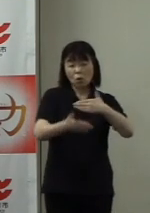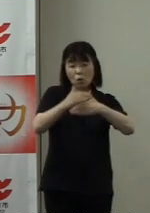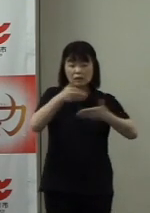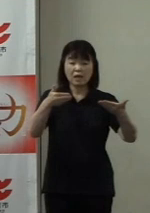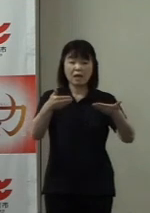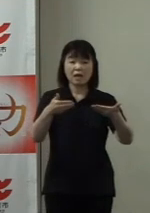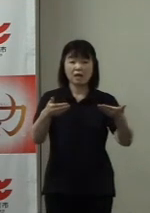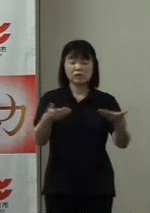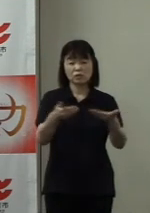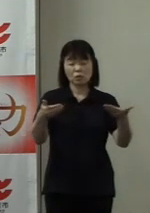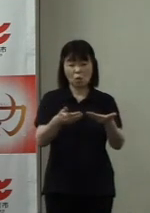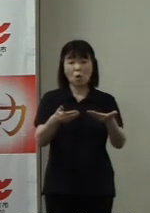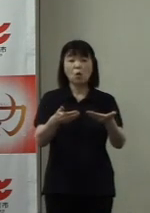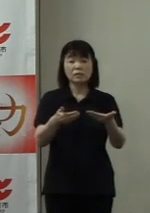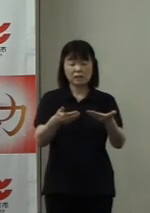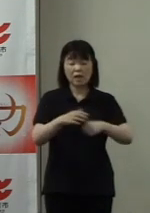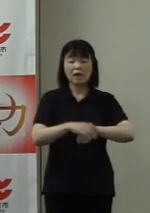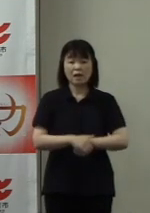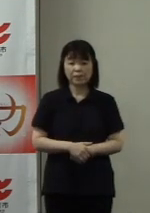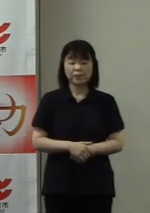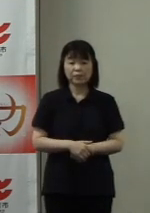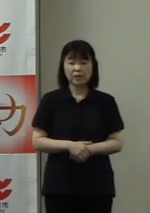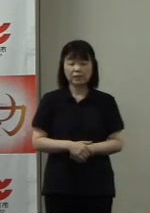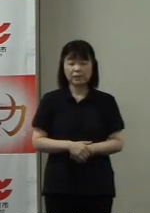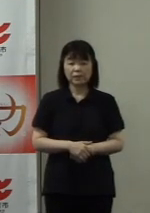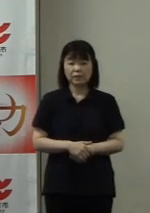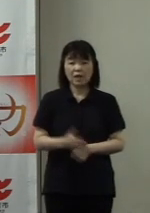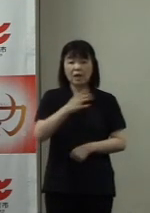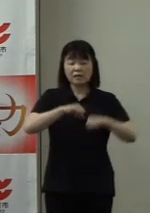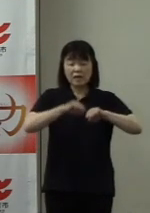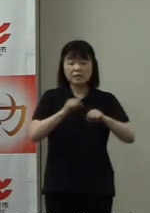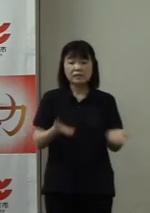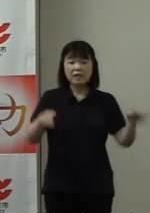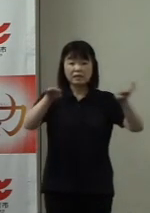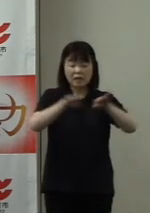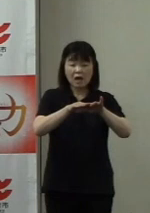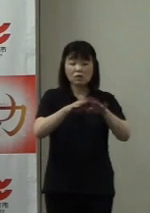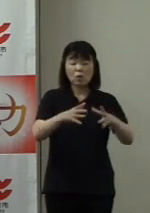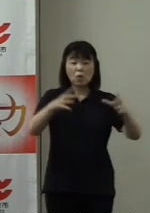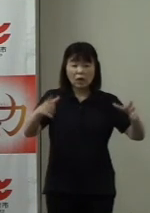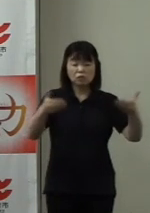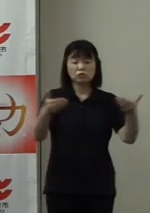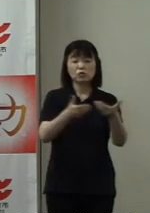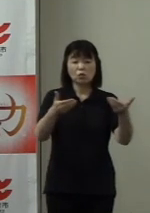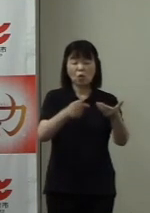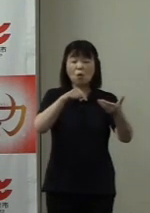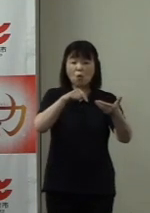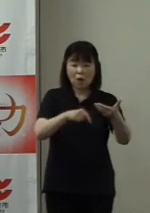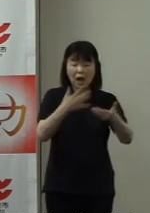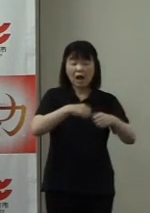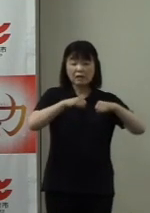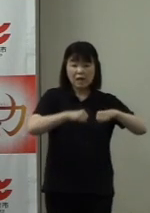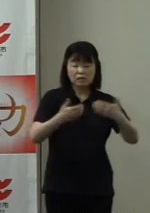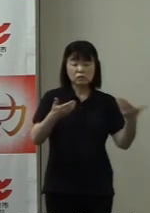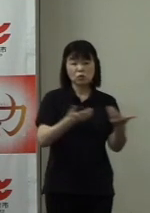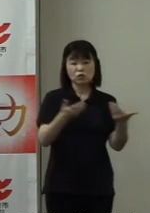して、旧ペット CT 室の改修を含む検診センター拡張工事については当初、検診業